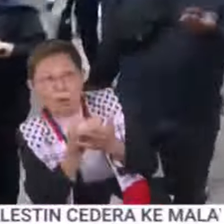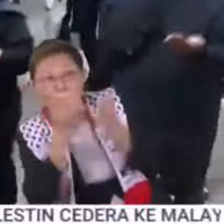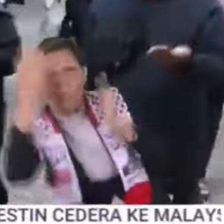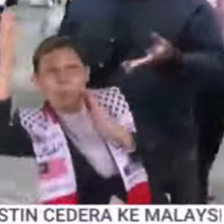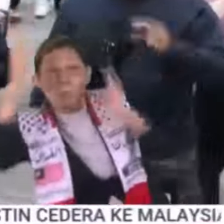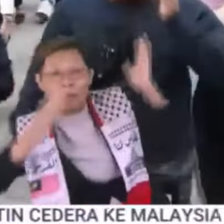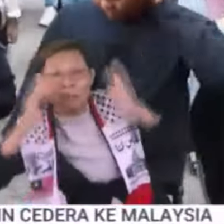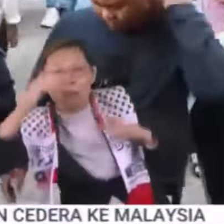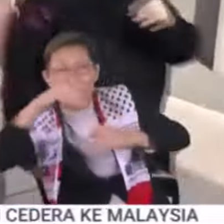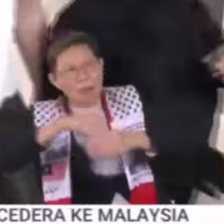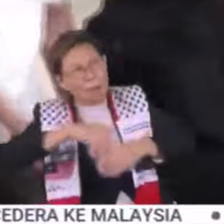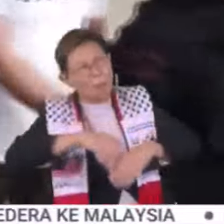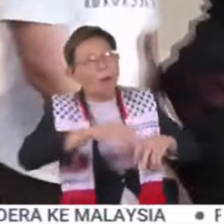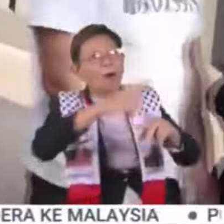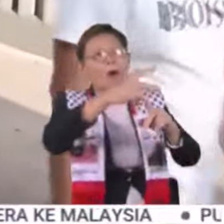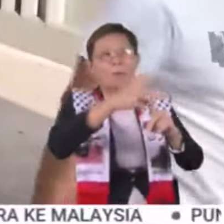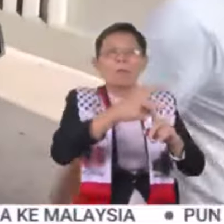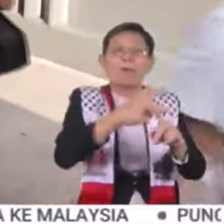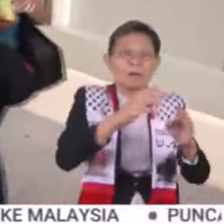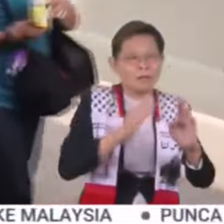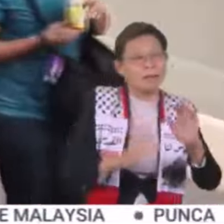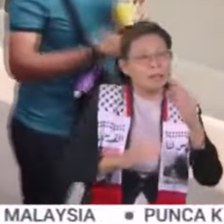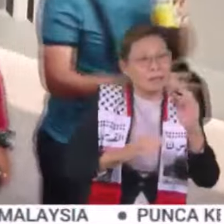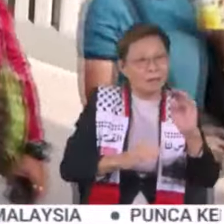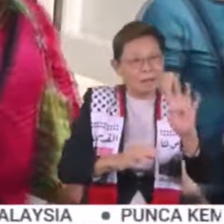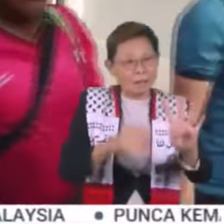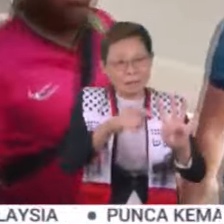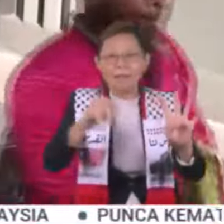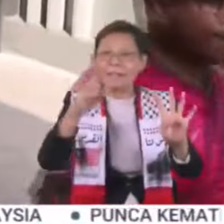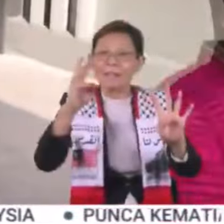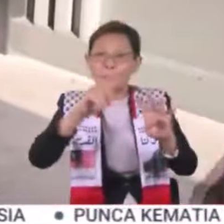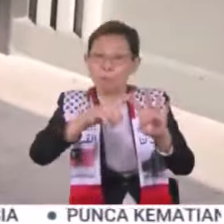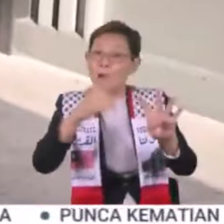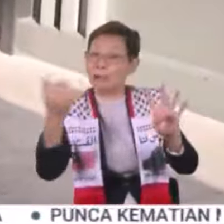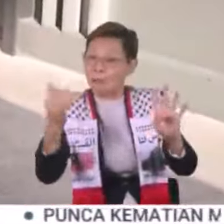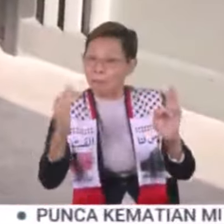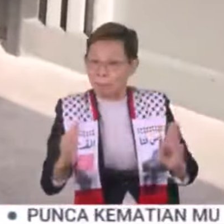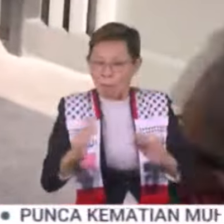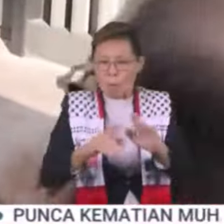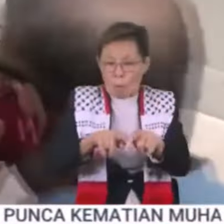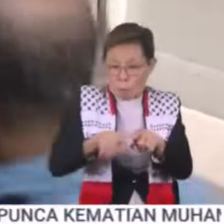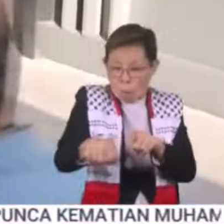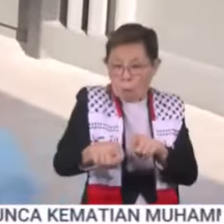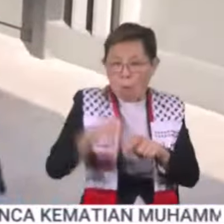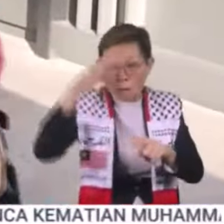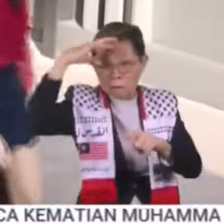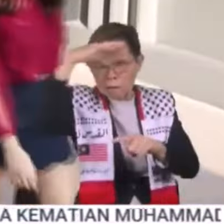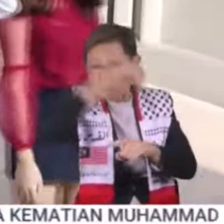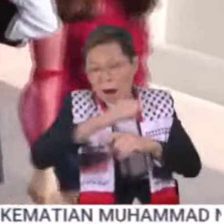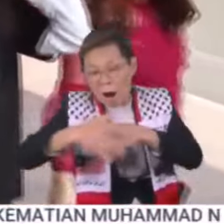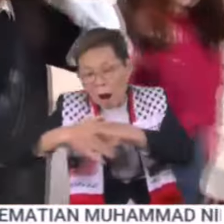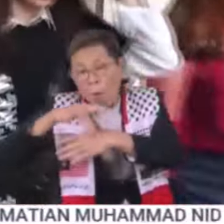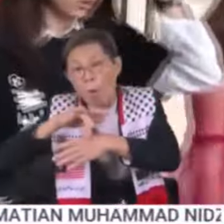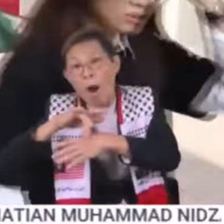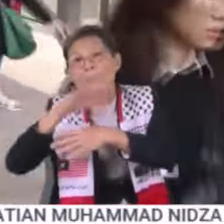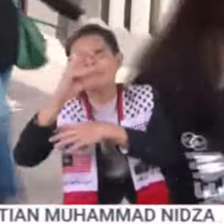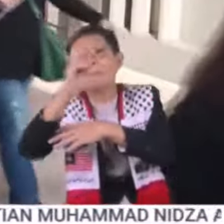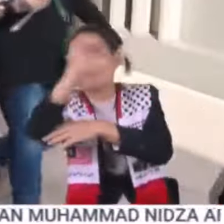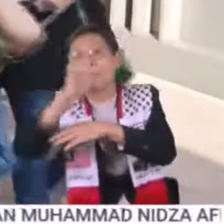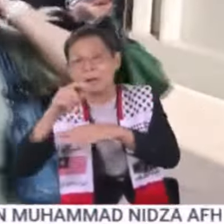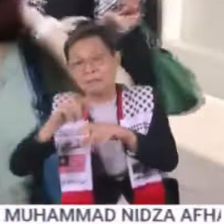ekonomi negara dalam suku kedua tahun ini melangkaui 6% mengatasi jangkaan awal kerajaan.